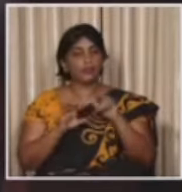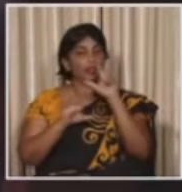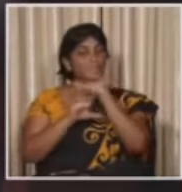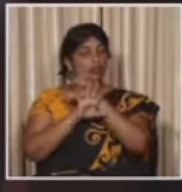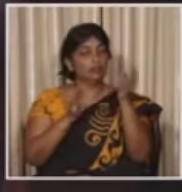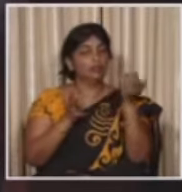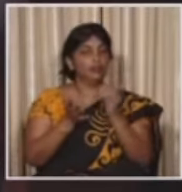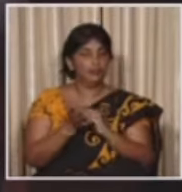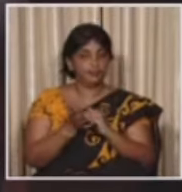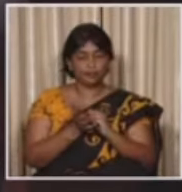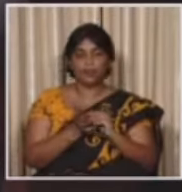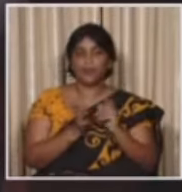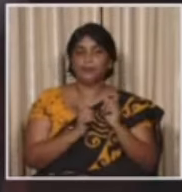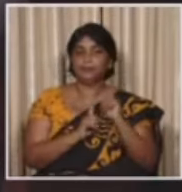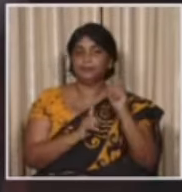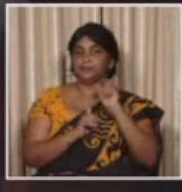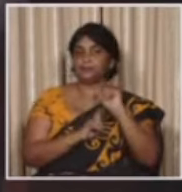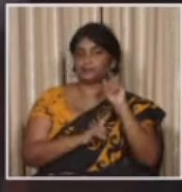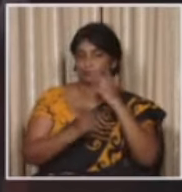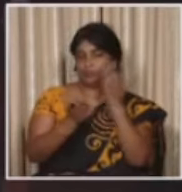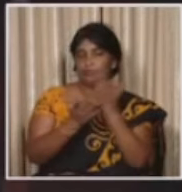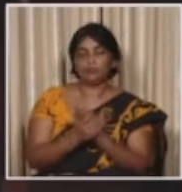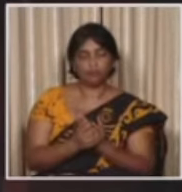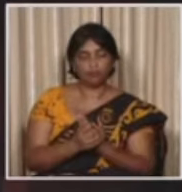18 වතාවක්, මම මේක හැන්සාත්ගත කරනවා සභාගත කරනවා,